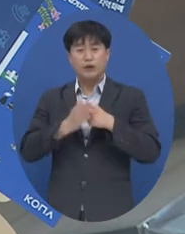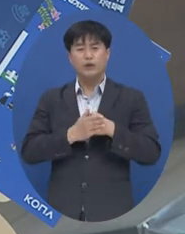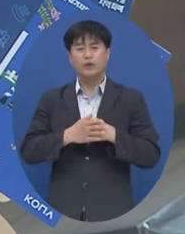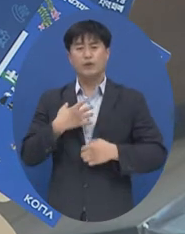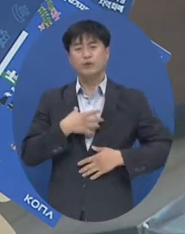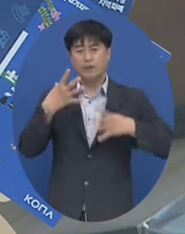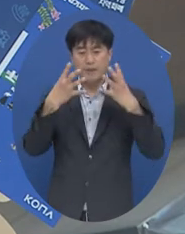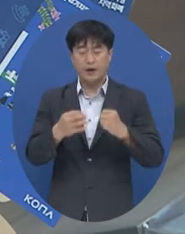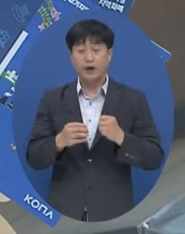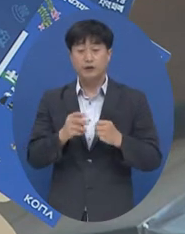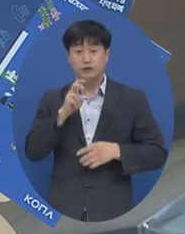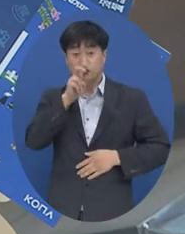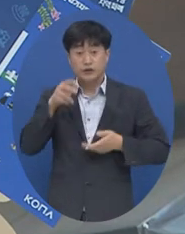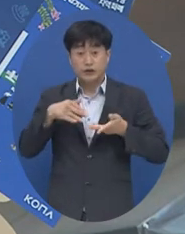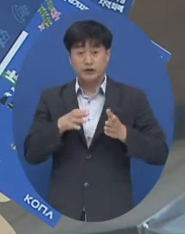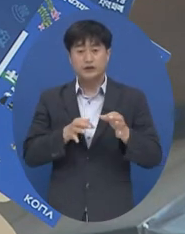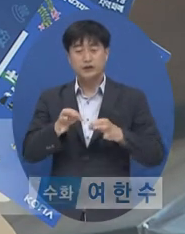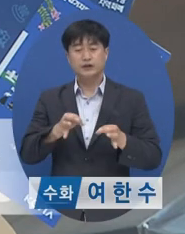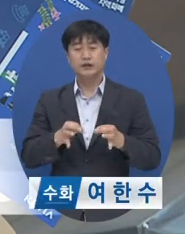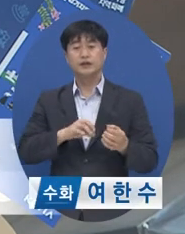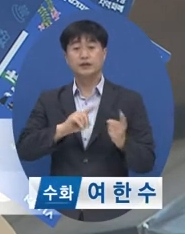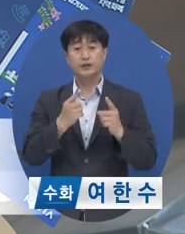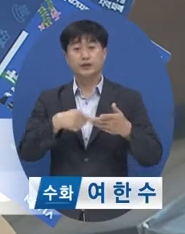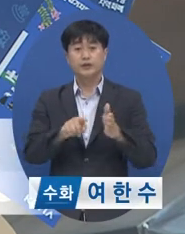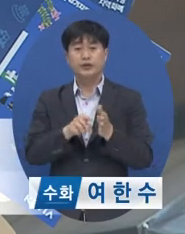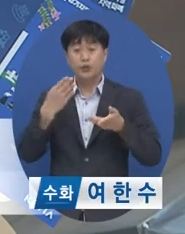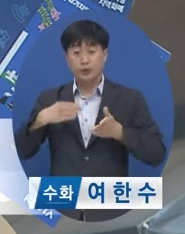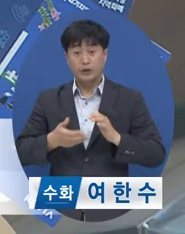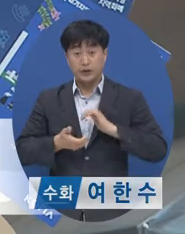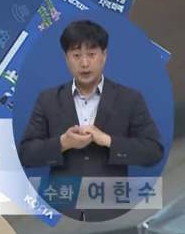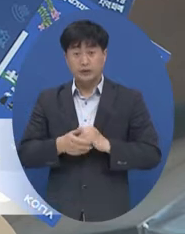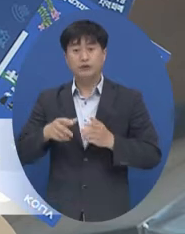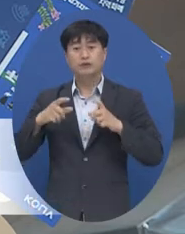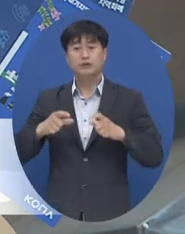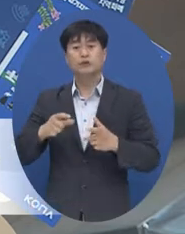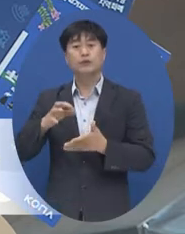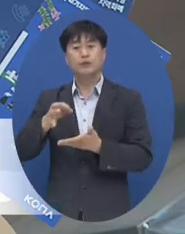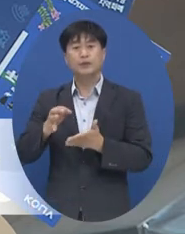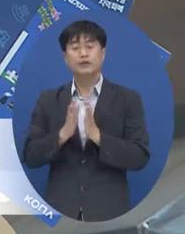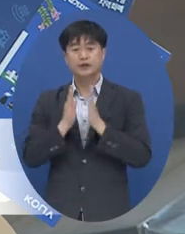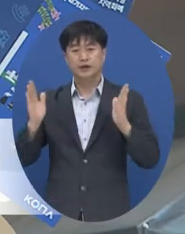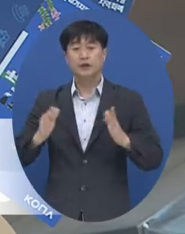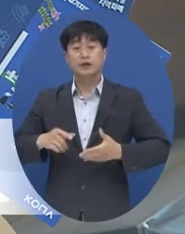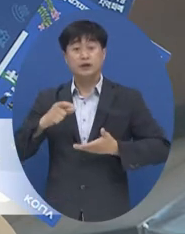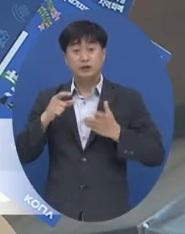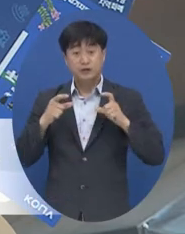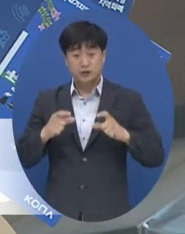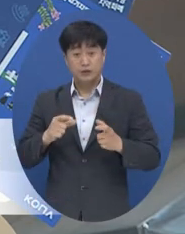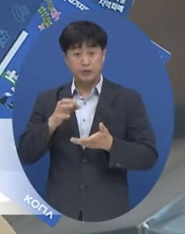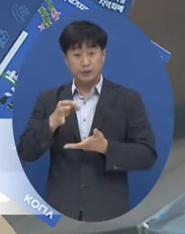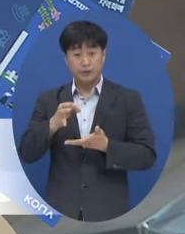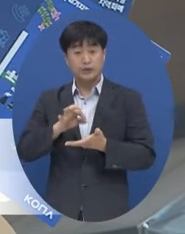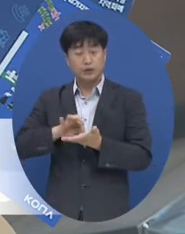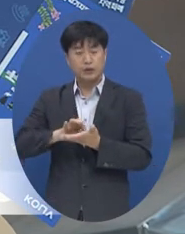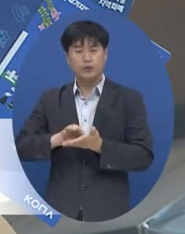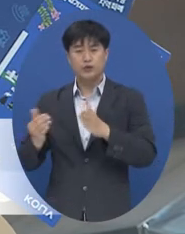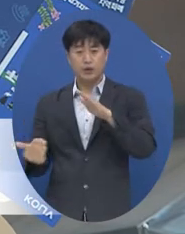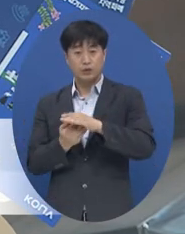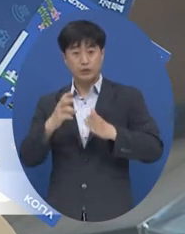코로나로 시름에 빠진 골목 상권을 살리기 위해 경기도가 한정판 지역화폐를 시행합니다. 지역화폐를 쓰면